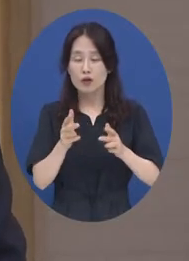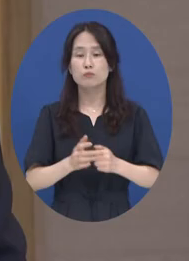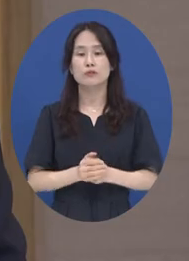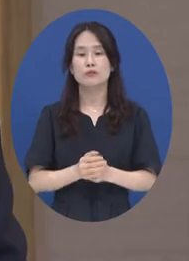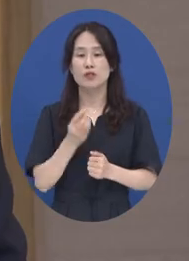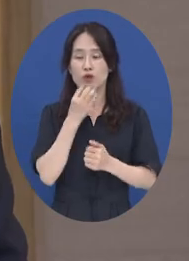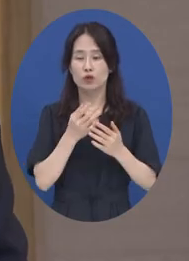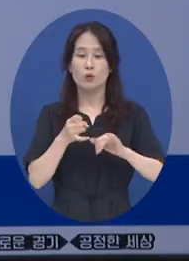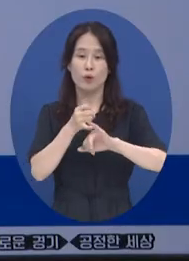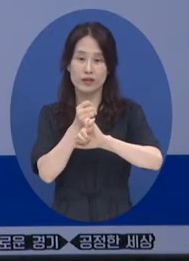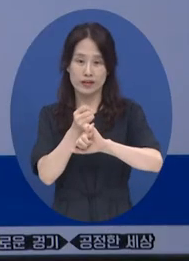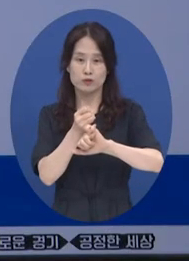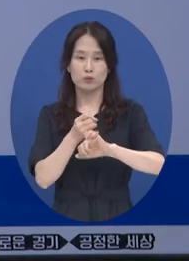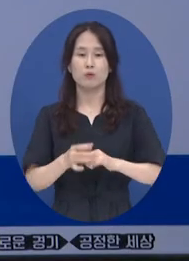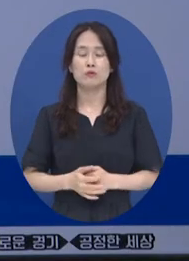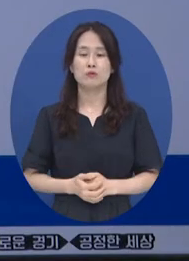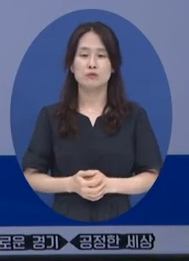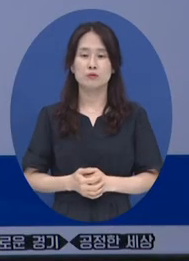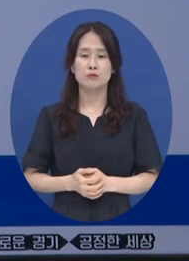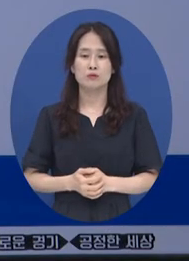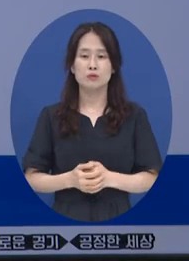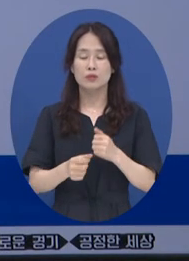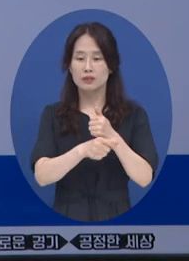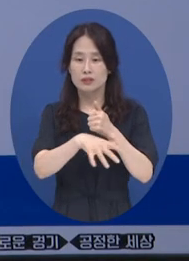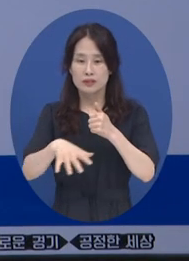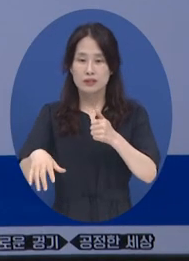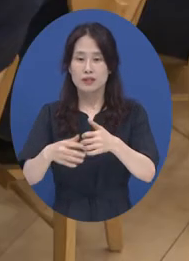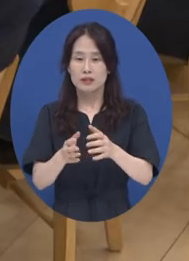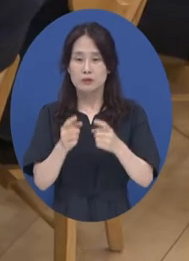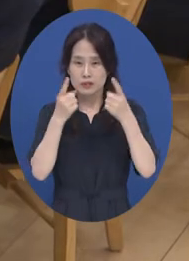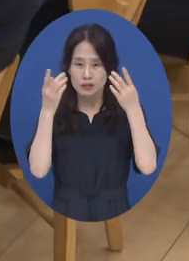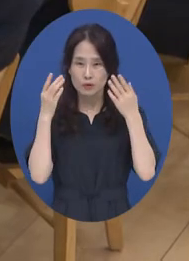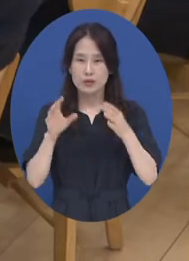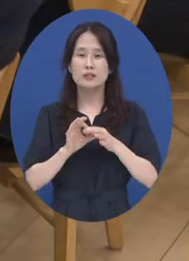경기도의 공약 사항으로 경기도와 산하 기관부터 시작해